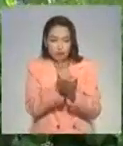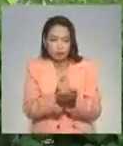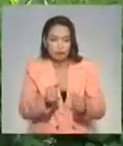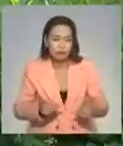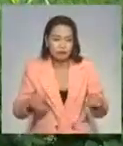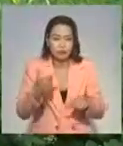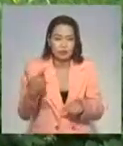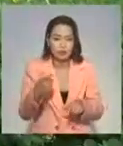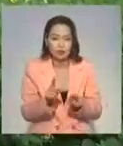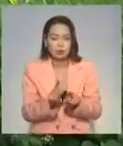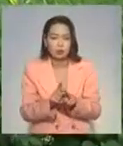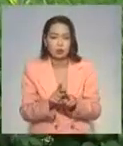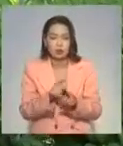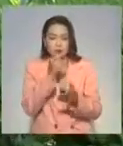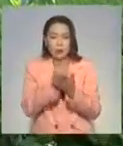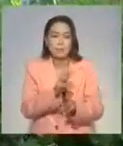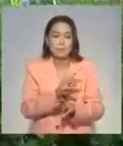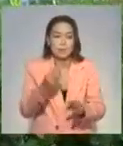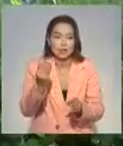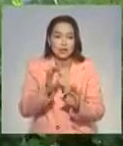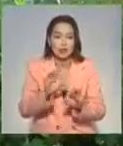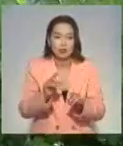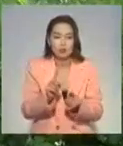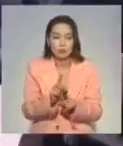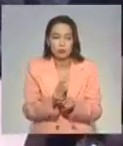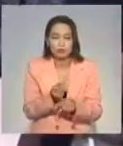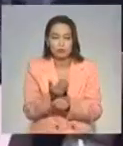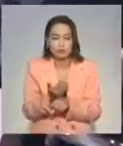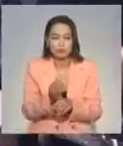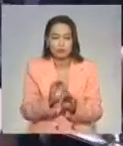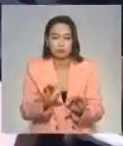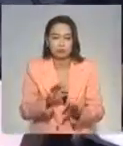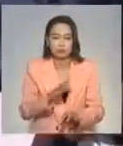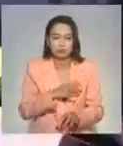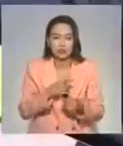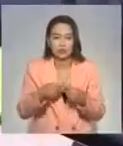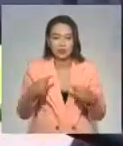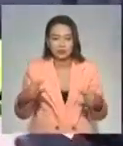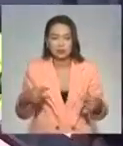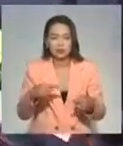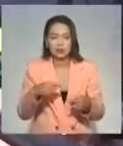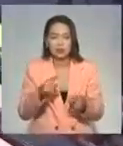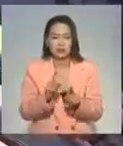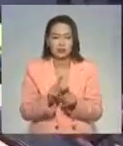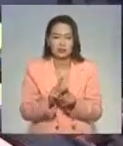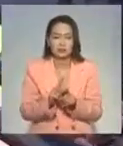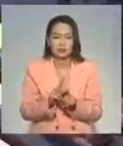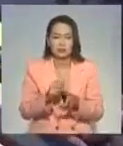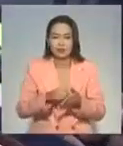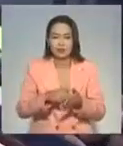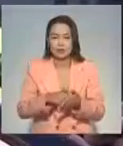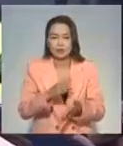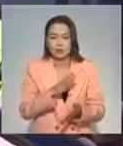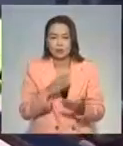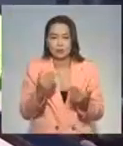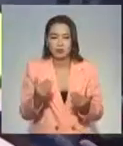арнайы жасақ келіп жұмыс істеді. Министрдің айтуынша, ол бірнеше талап қойған. Әртүрлі талаптар болды, оның жаңа қойған